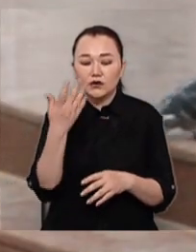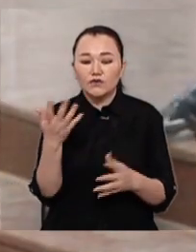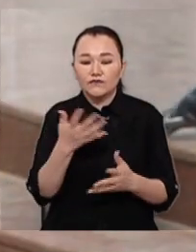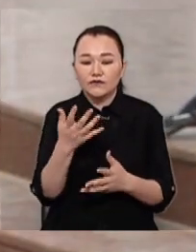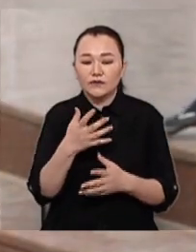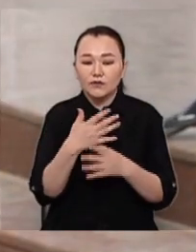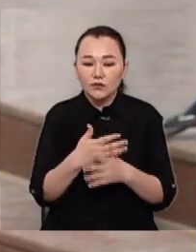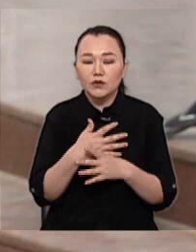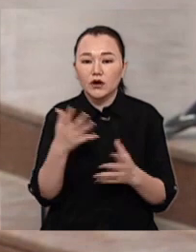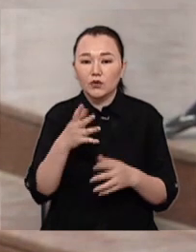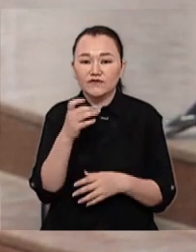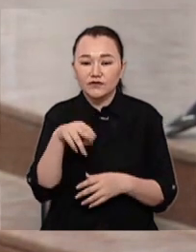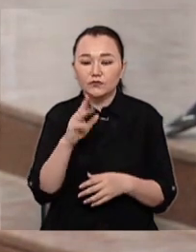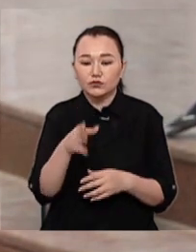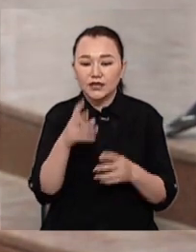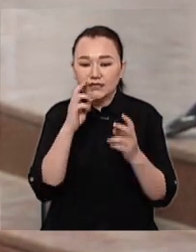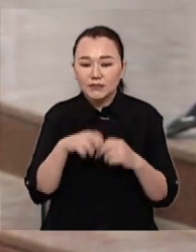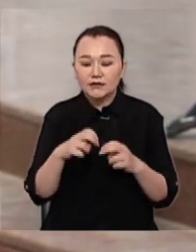будет рассматриваться, пересчитываться?